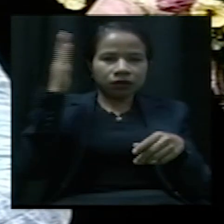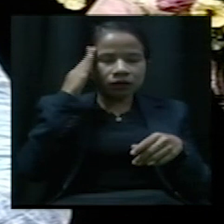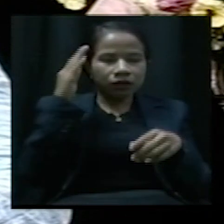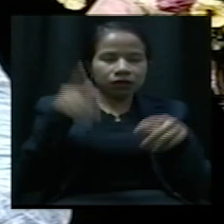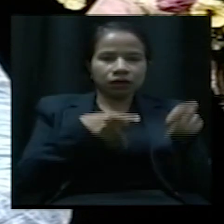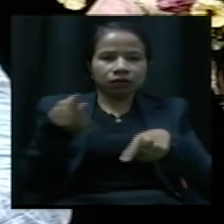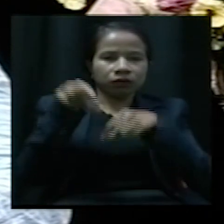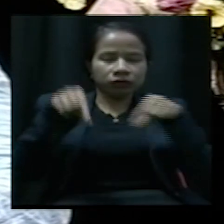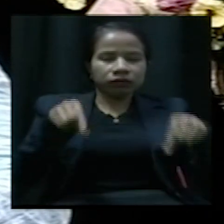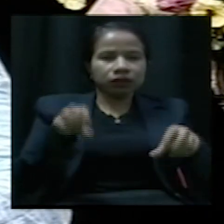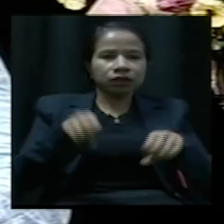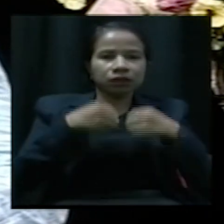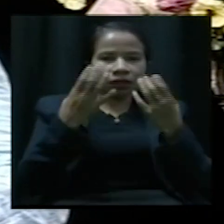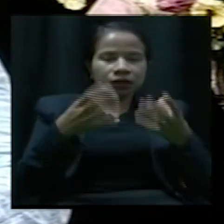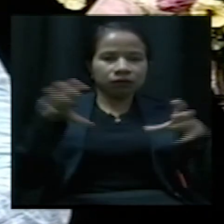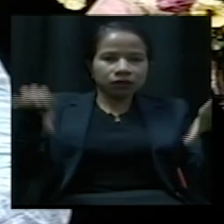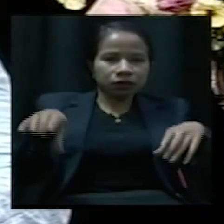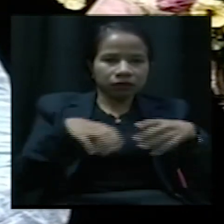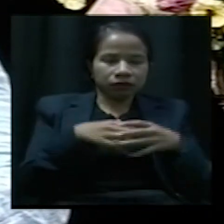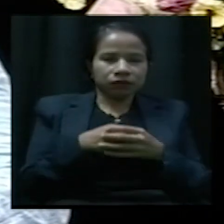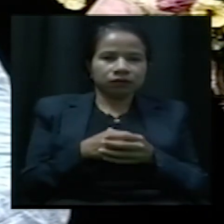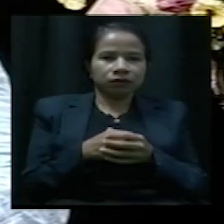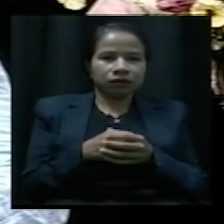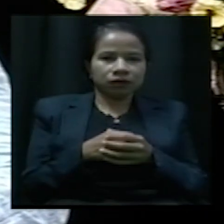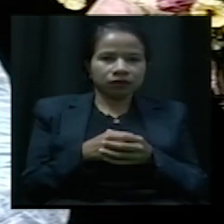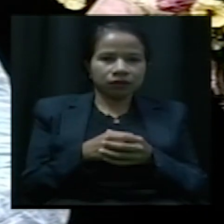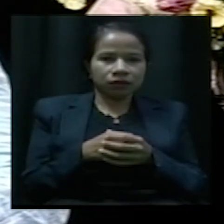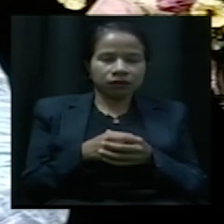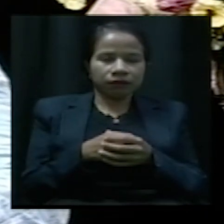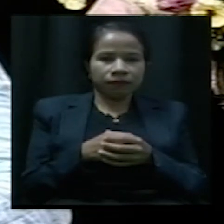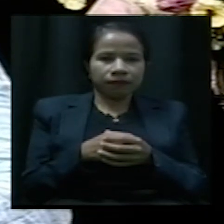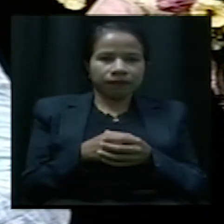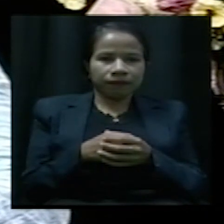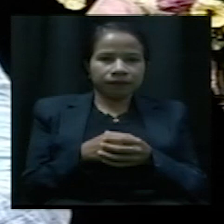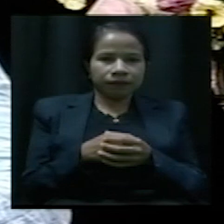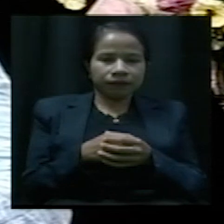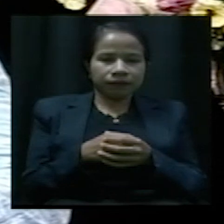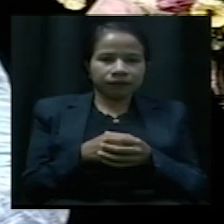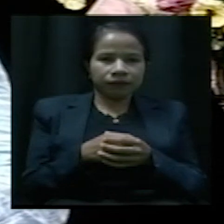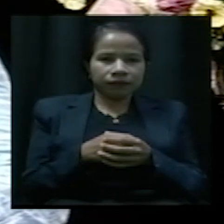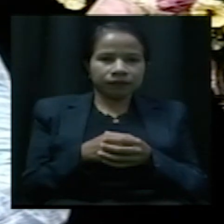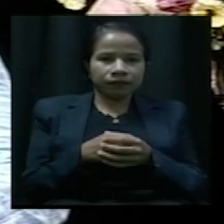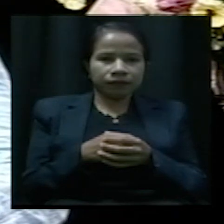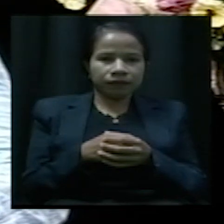ema ho defisiensia hiramak sivisu ya ka ya nura servidor público ga funcionário público